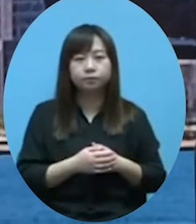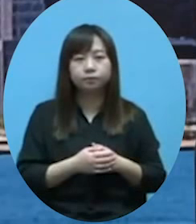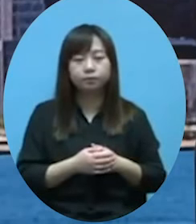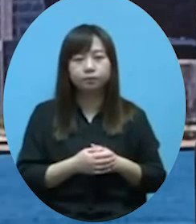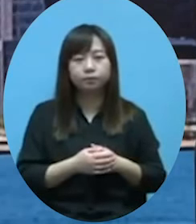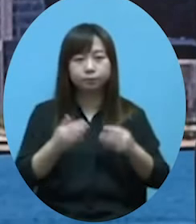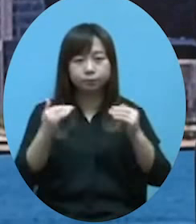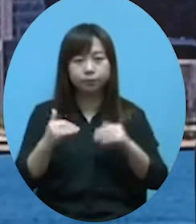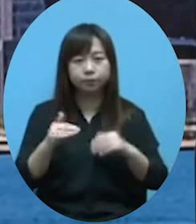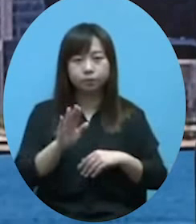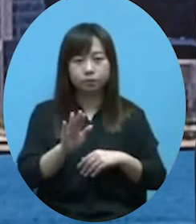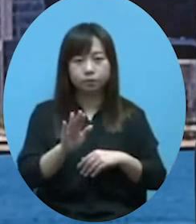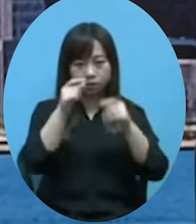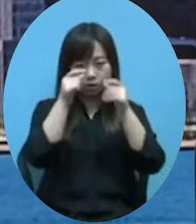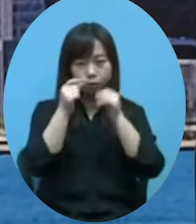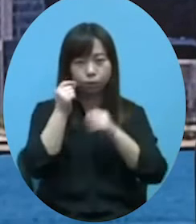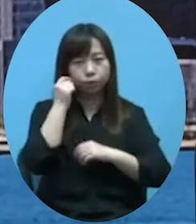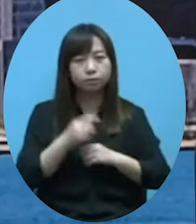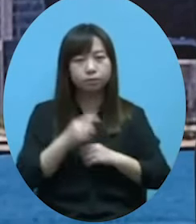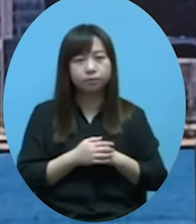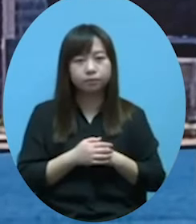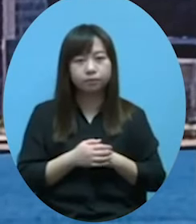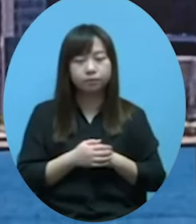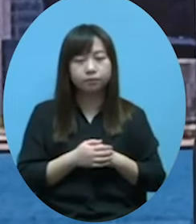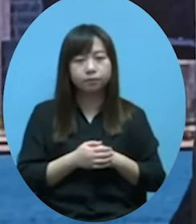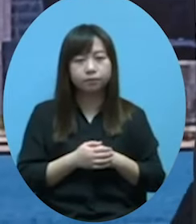前面大頸各位女士第一排